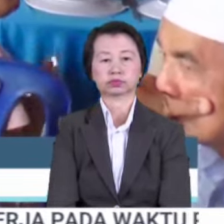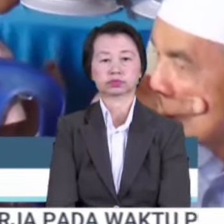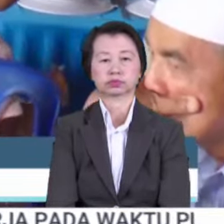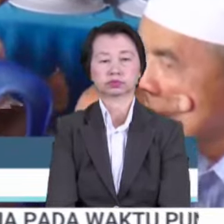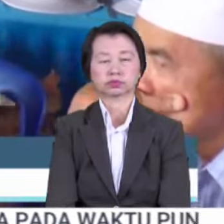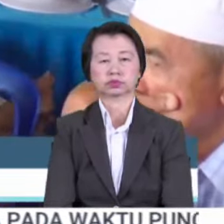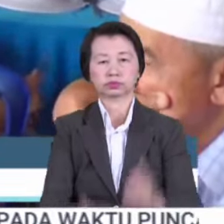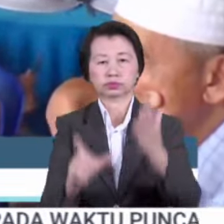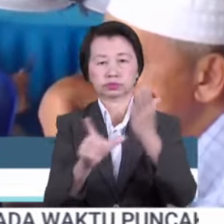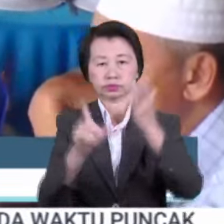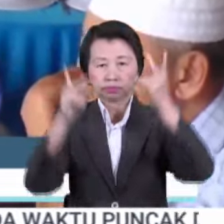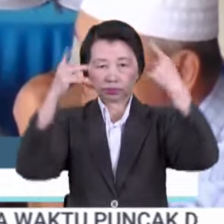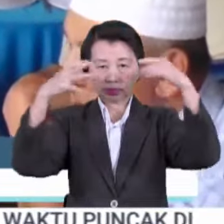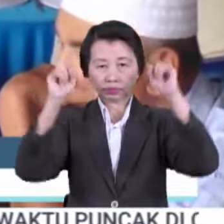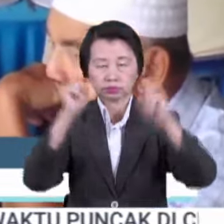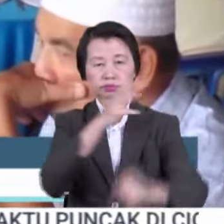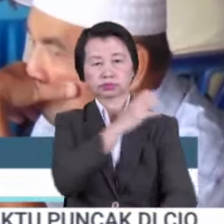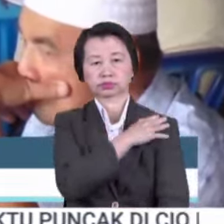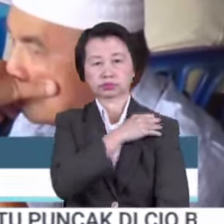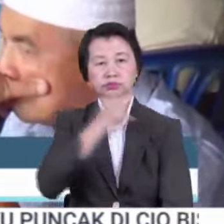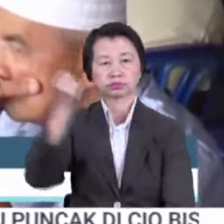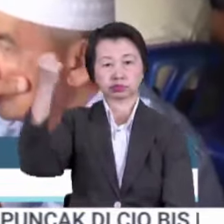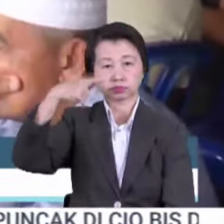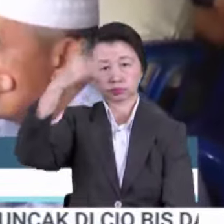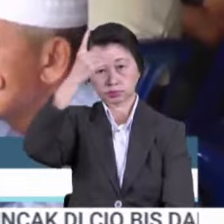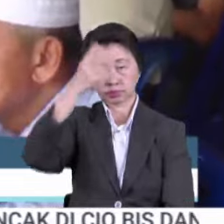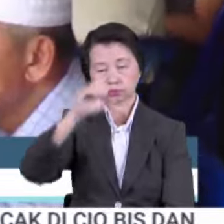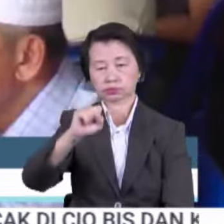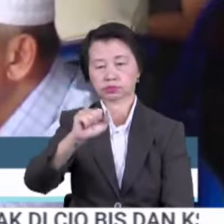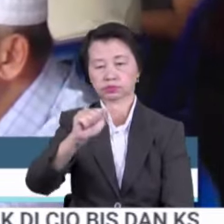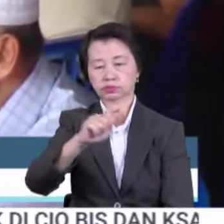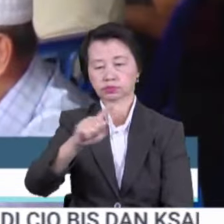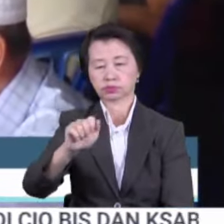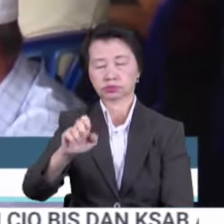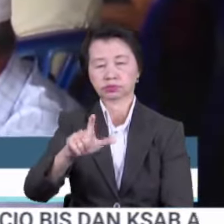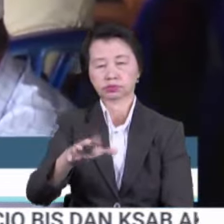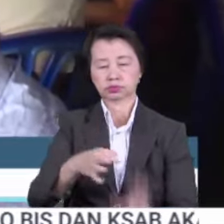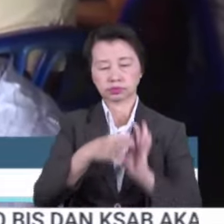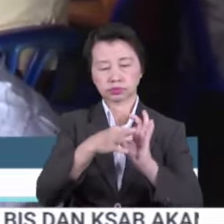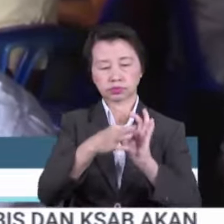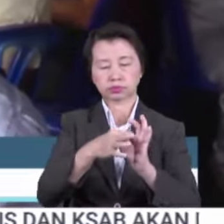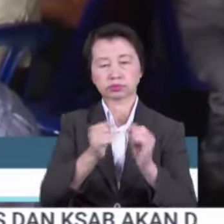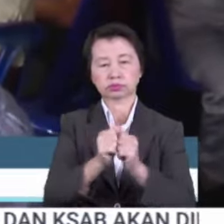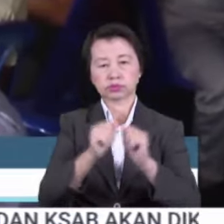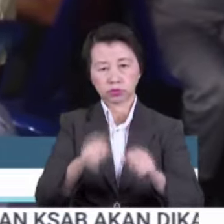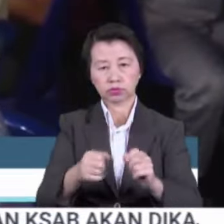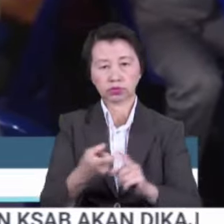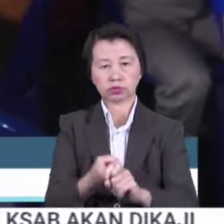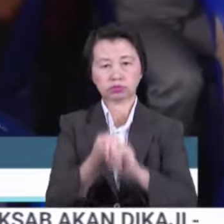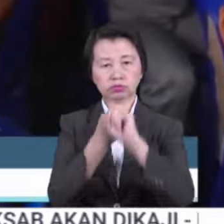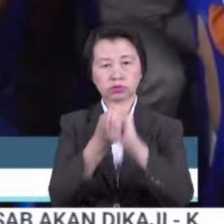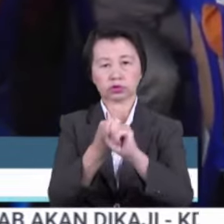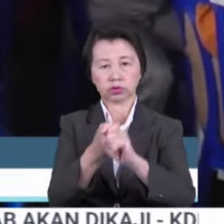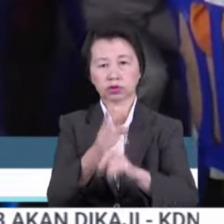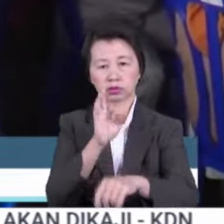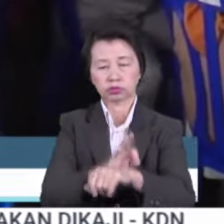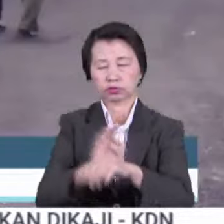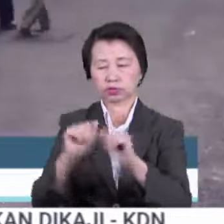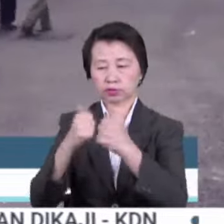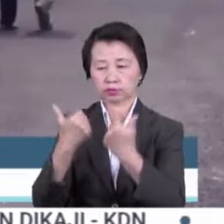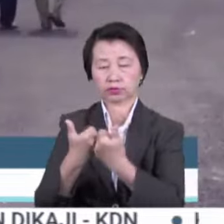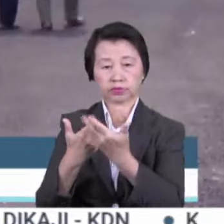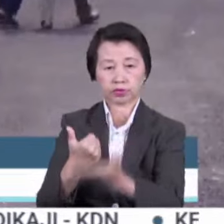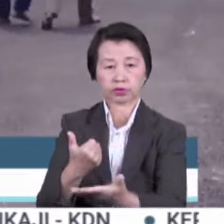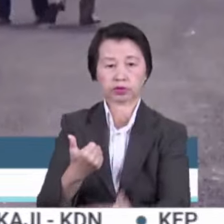timbalan presidennya Major besar Datuk Sazali Ismail kerja sama erat mampu memperkokoh fungsi persatuan